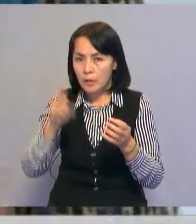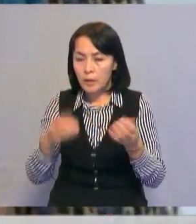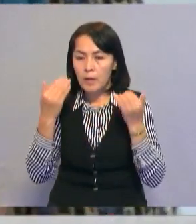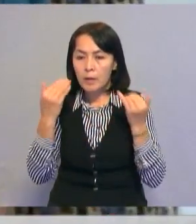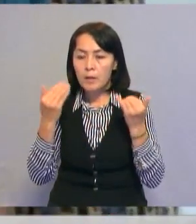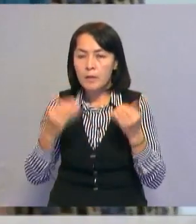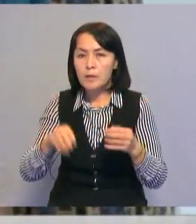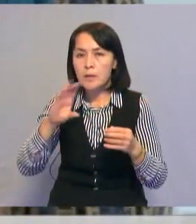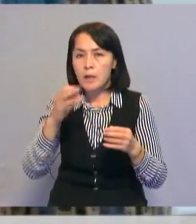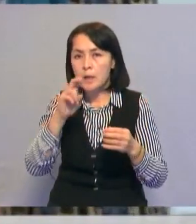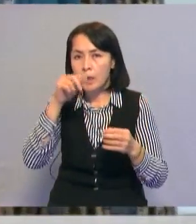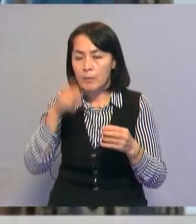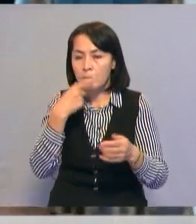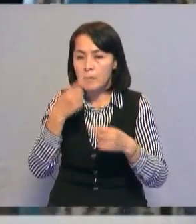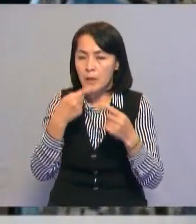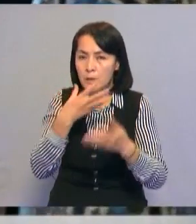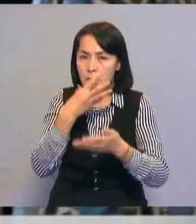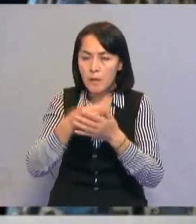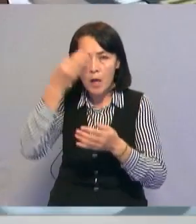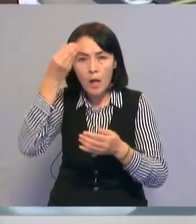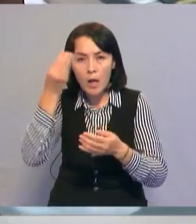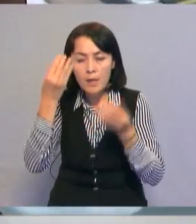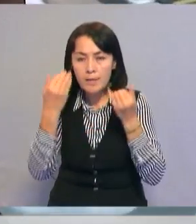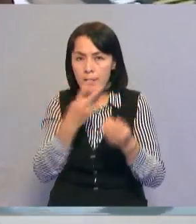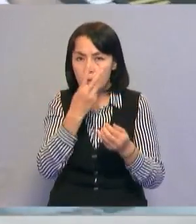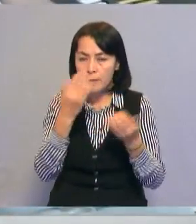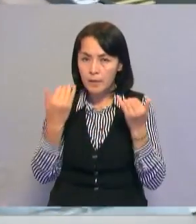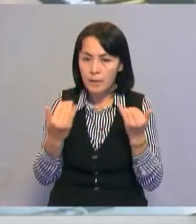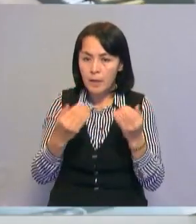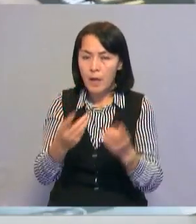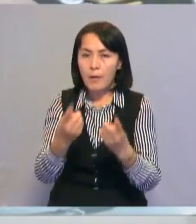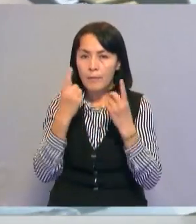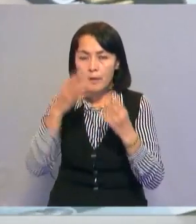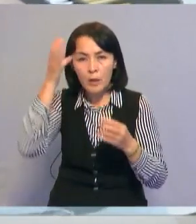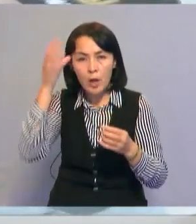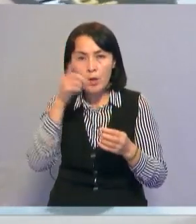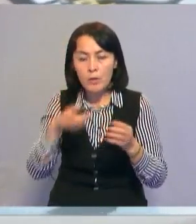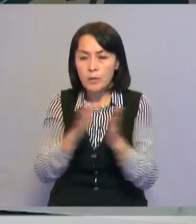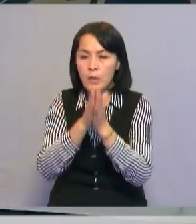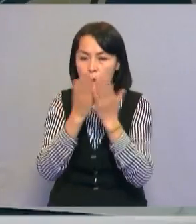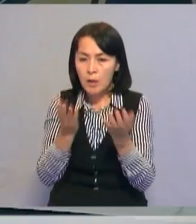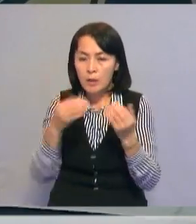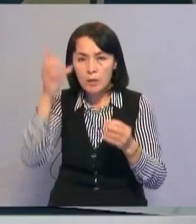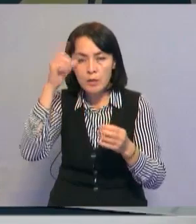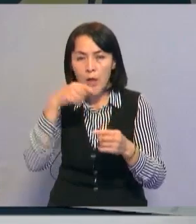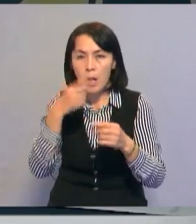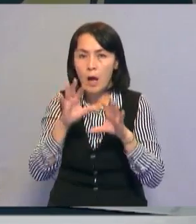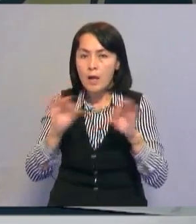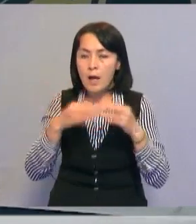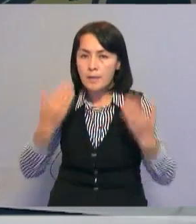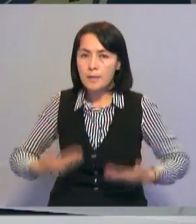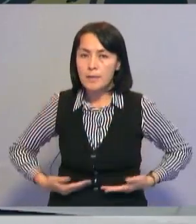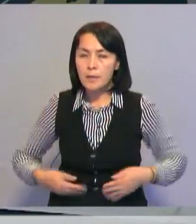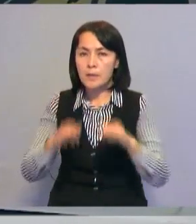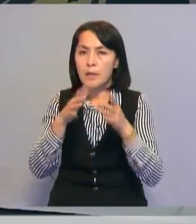просветитель. Кашасанжар Керембай поделился с читателями своими мыслями и взглядами на наследие великого ученого. Книга «Каныш и научный фронт» рассказывает о жизни